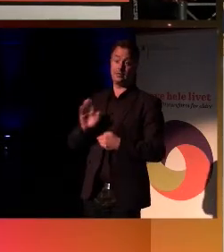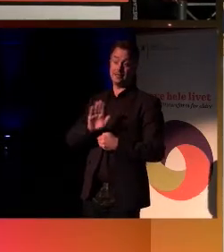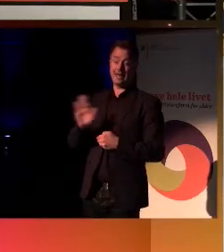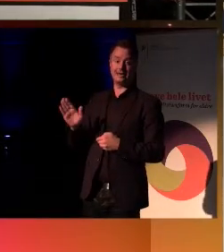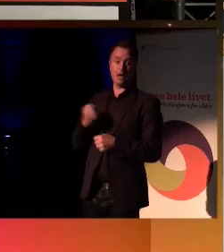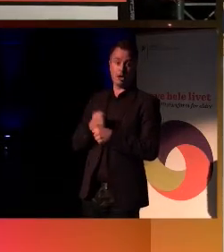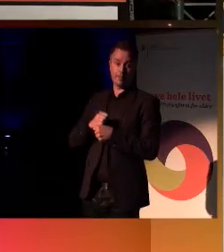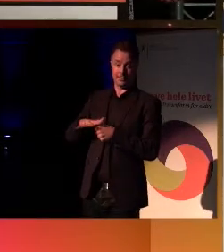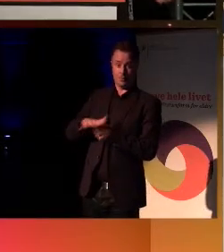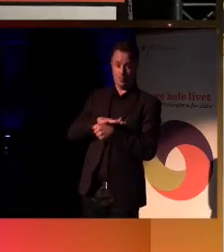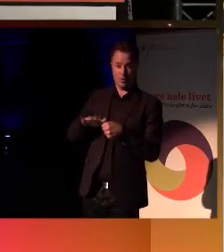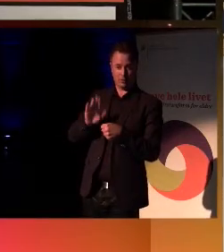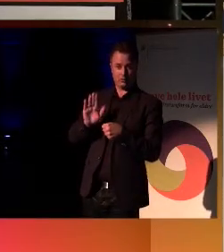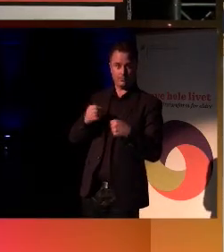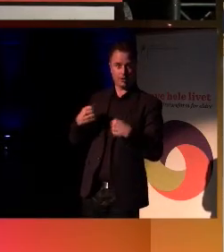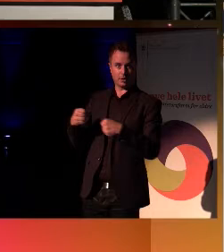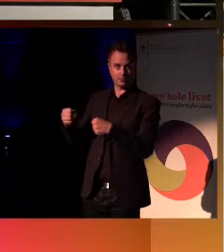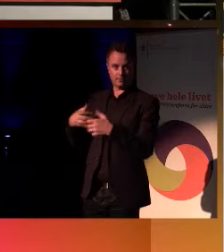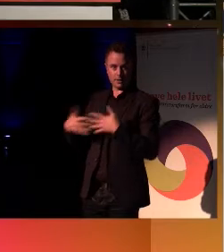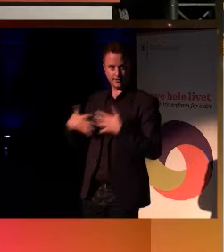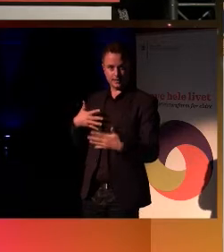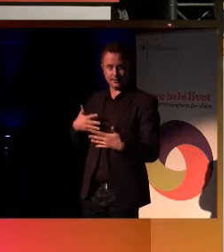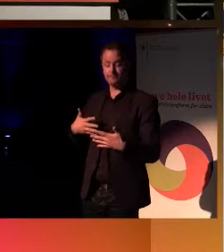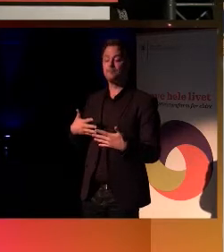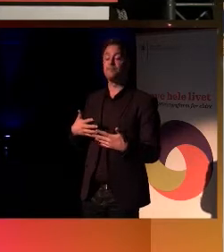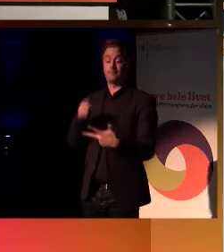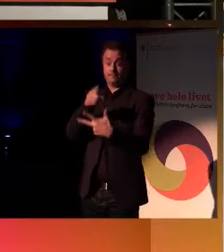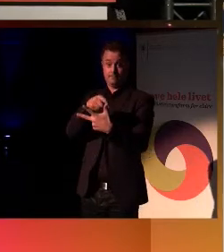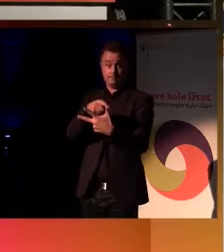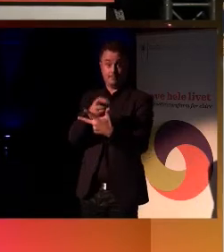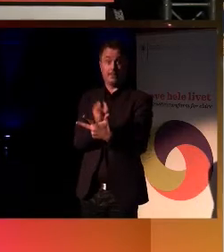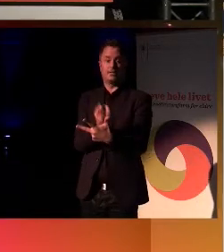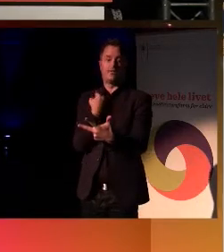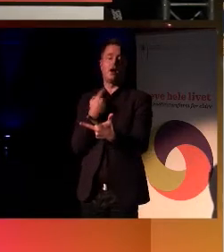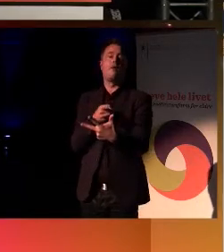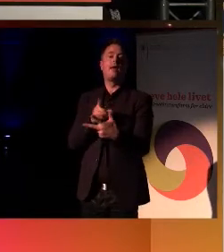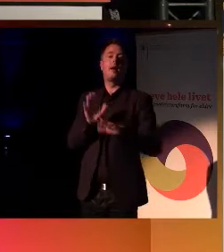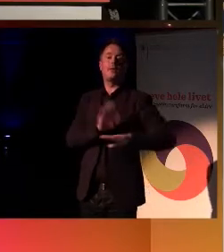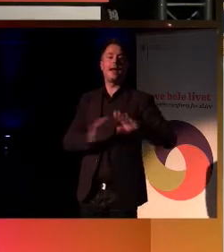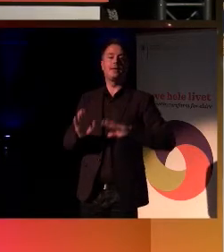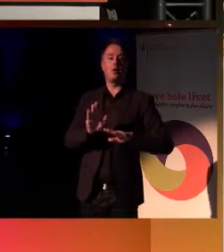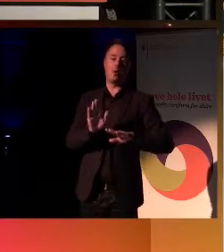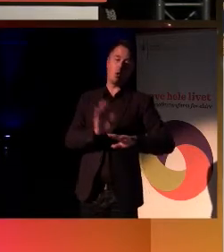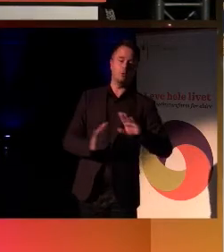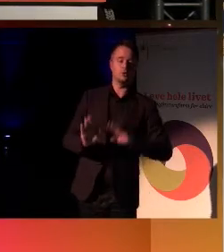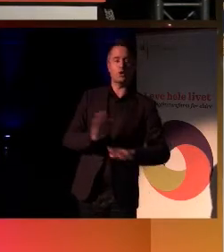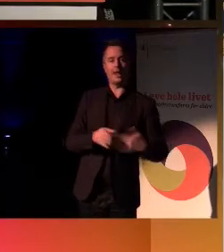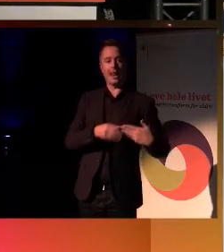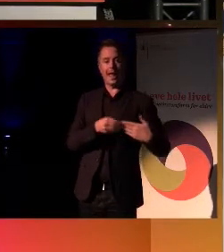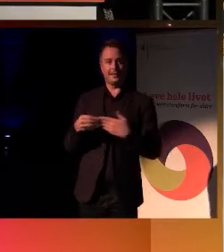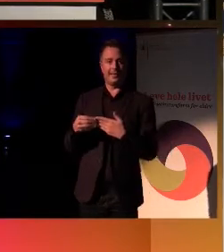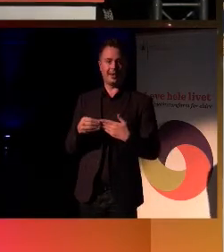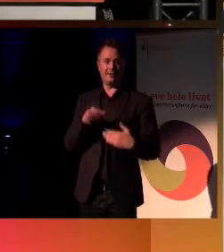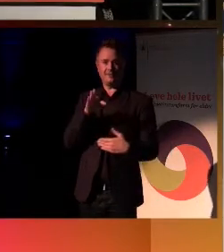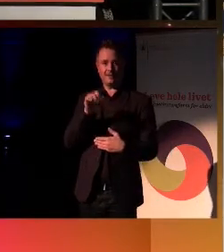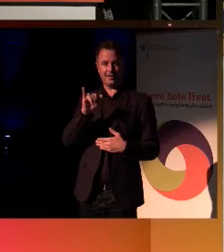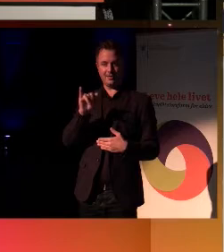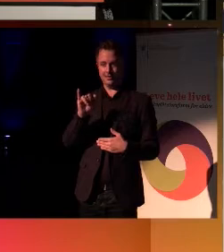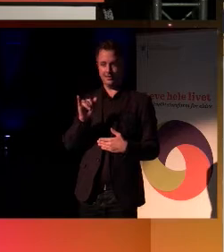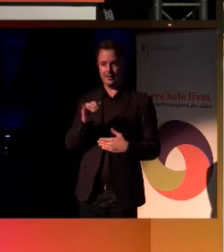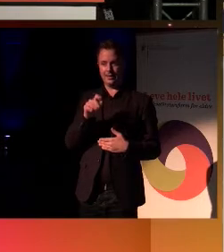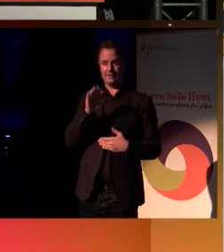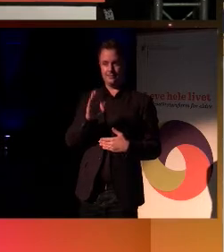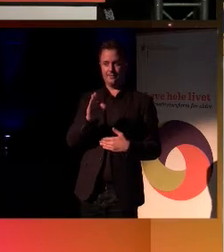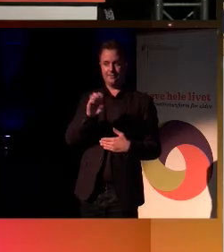praksis, så sier Heinz, han pleie- og omsorgsleder I Feie kommune, som en liten